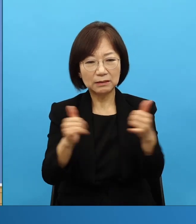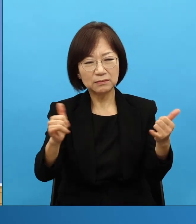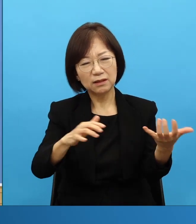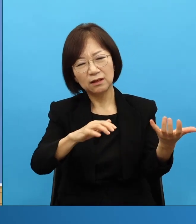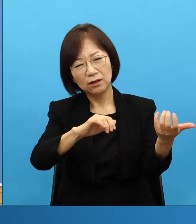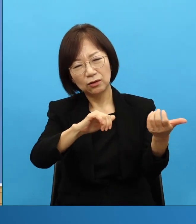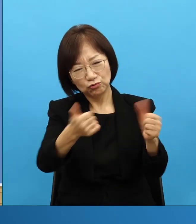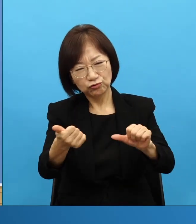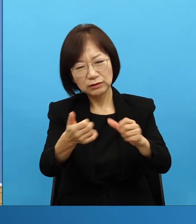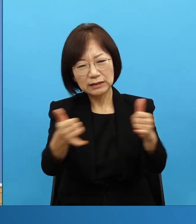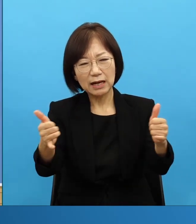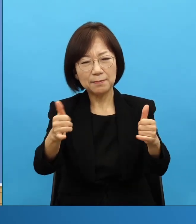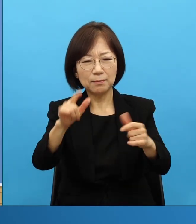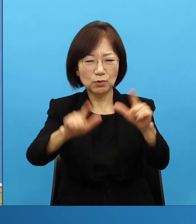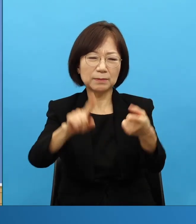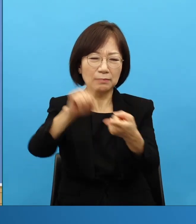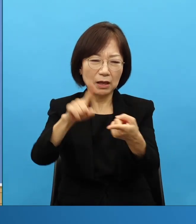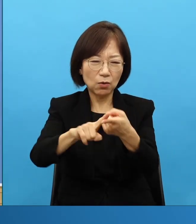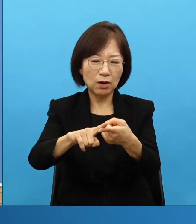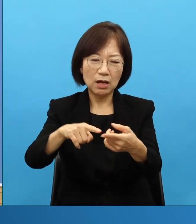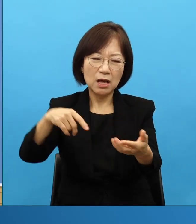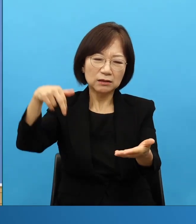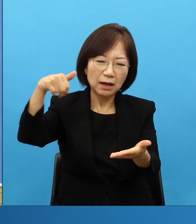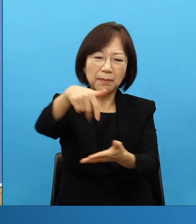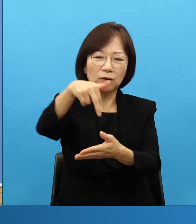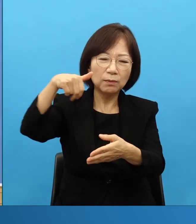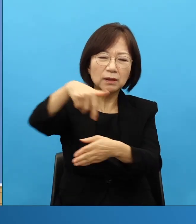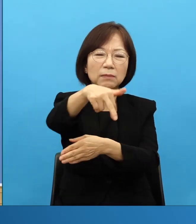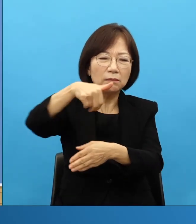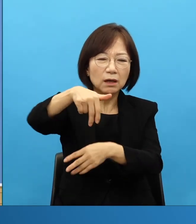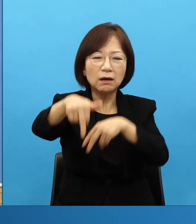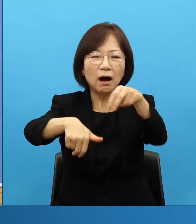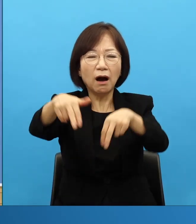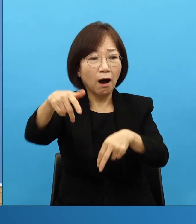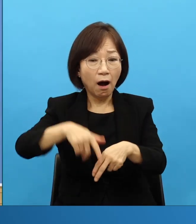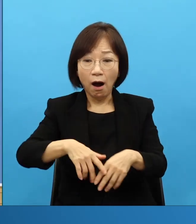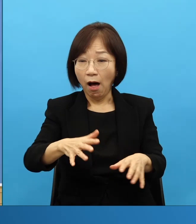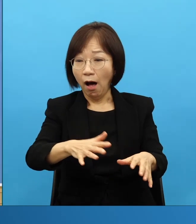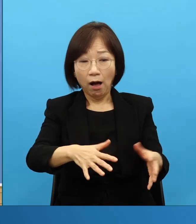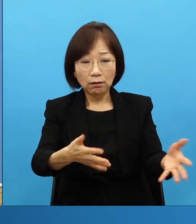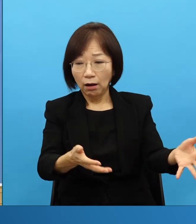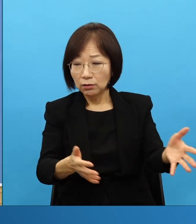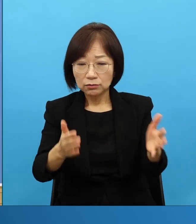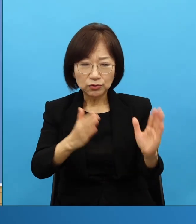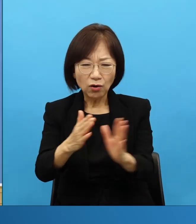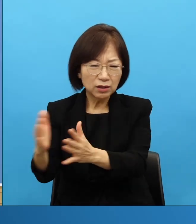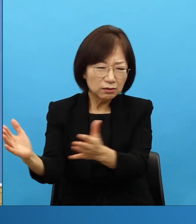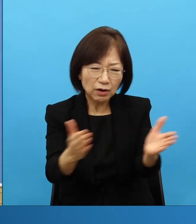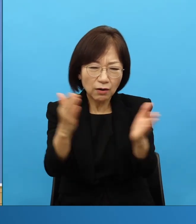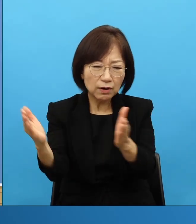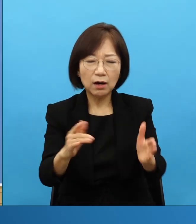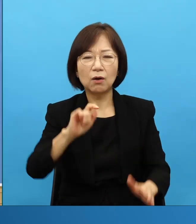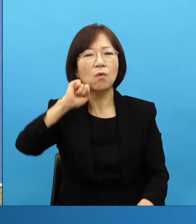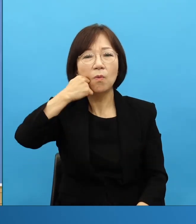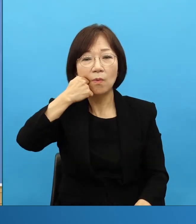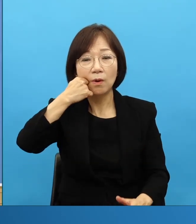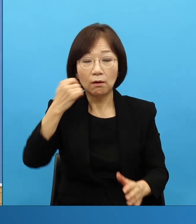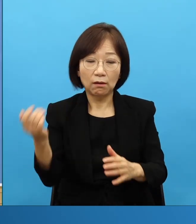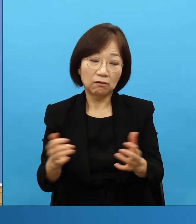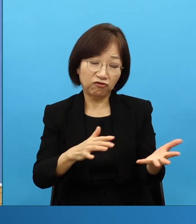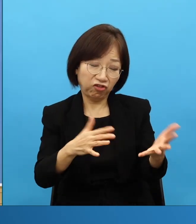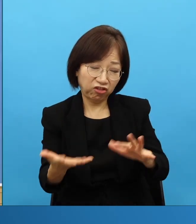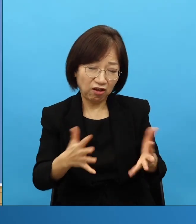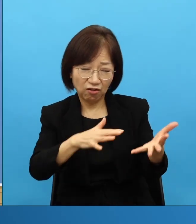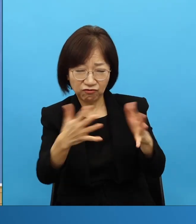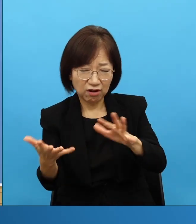the point where there's so many dead bodies in the ground that they stepped 치우는 over 것도 them. 힘들어. 너무 많이 죽으니까. There's so many people who were 난리 dying. 났다니까요. It was an 그러니까 뭐 uproar. 히틀러는